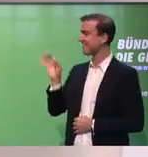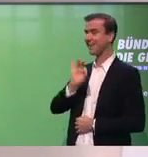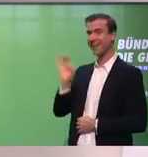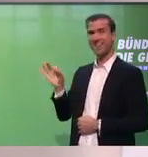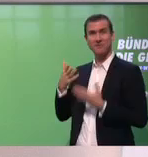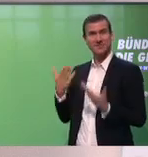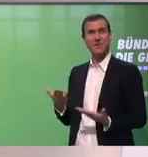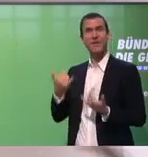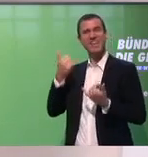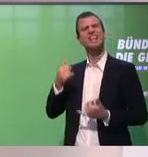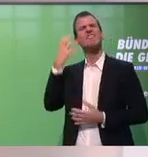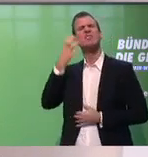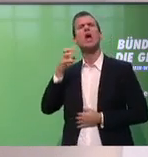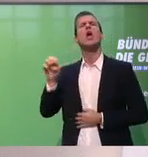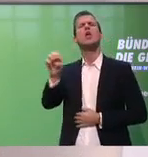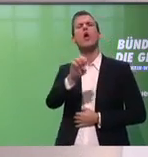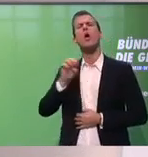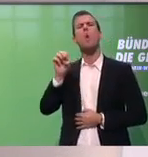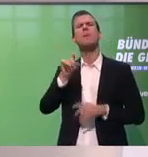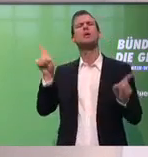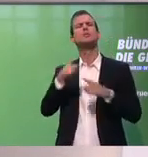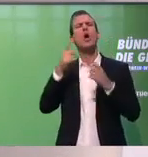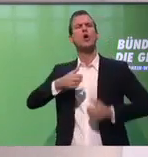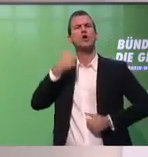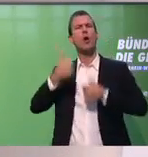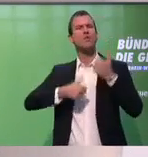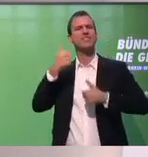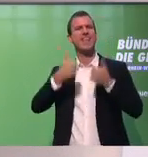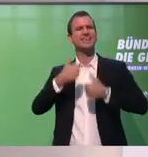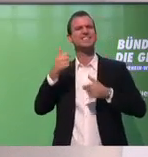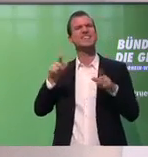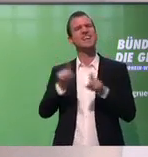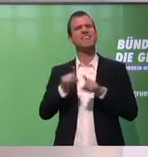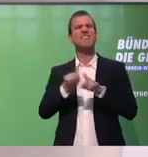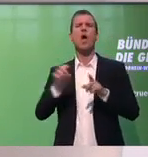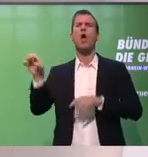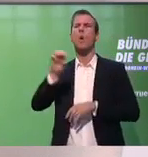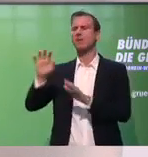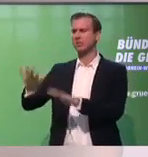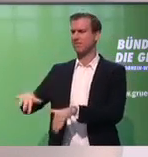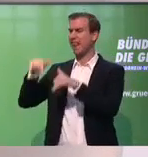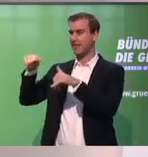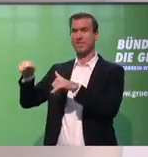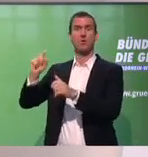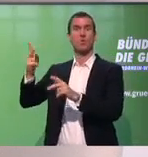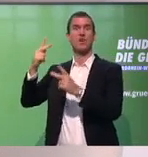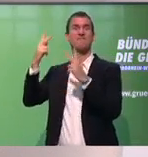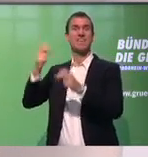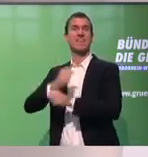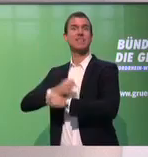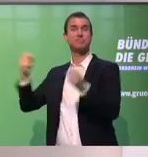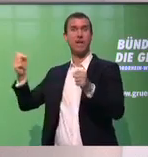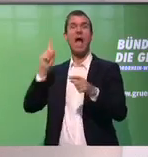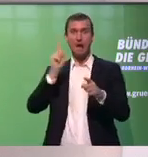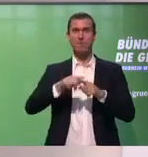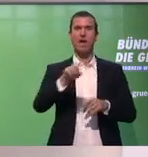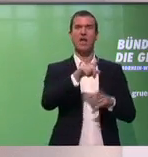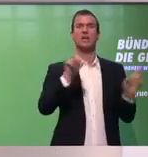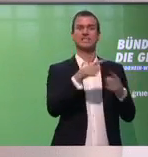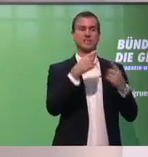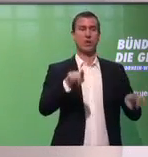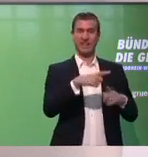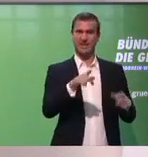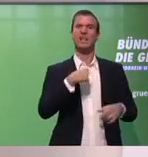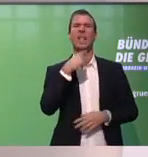während wir jetzt beim Eurovision Song Contest, der ja sozusagen neben der Wahl zum Europäischen Parlament das zweite große europäische Event ist, würden wir jetzt sagen,